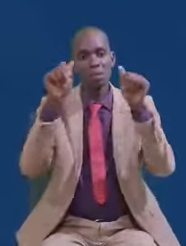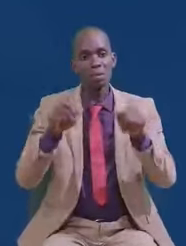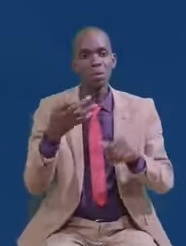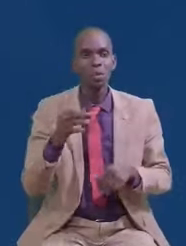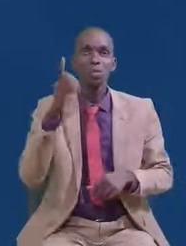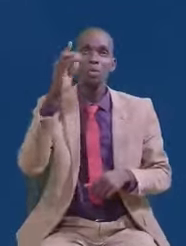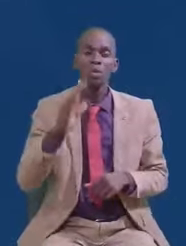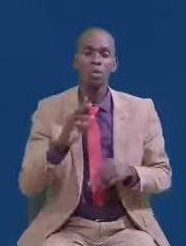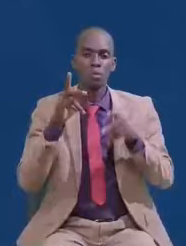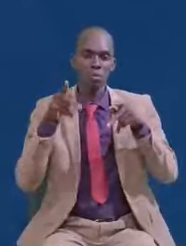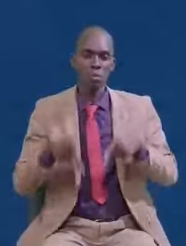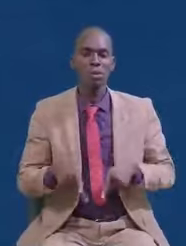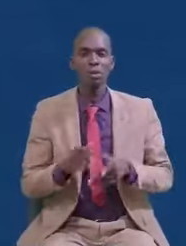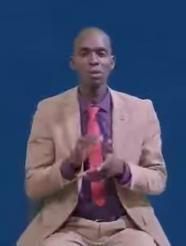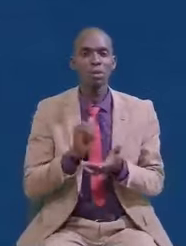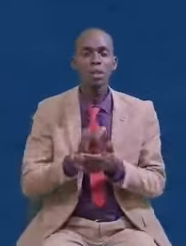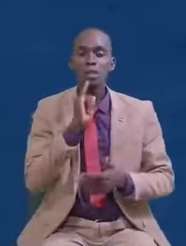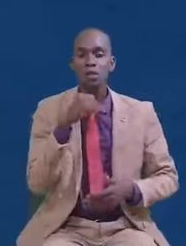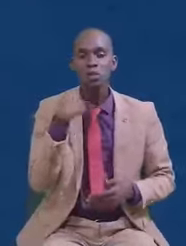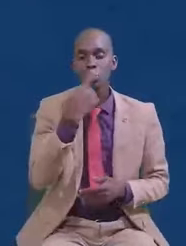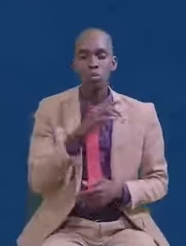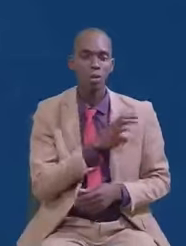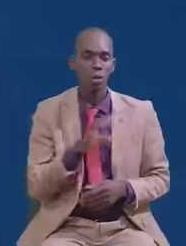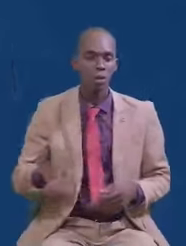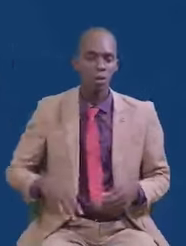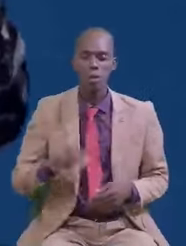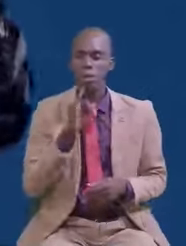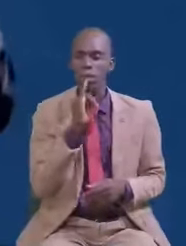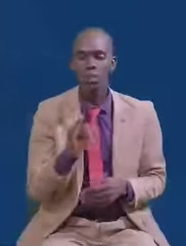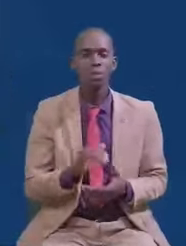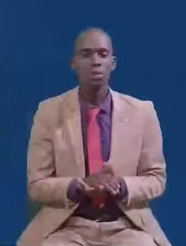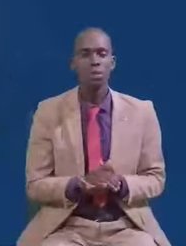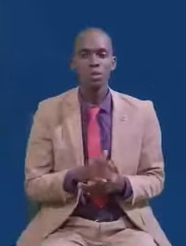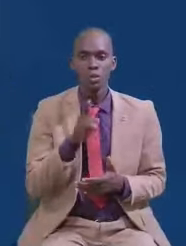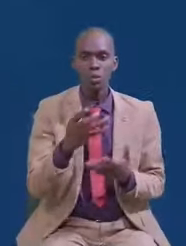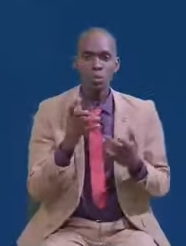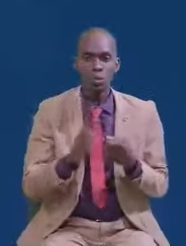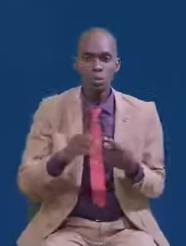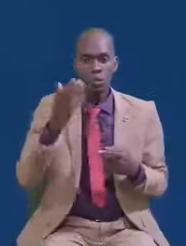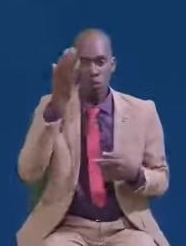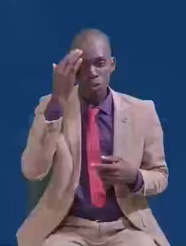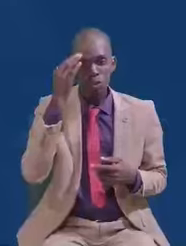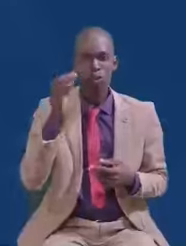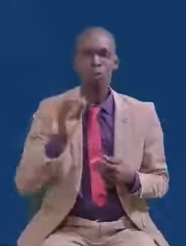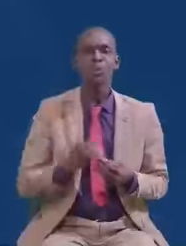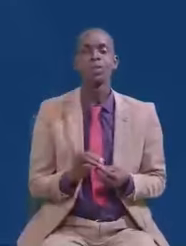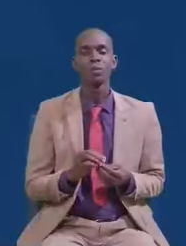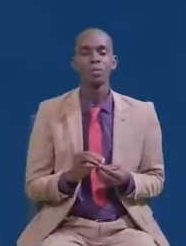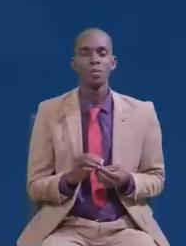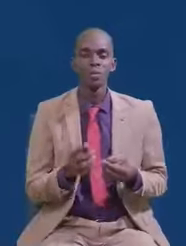C'est celui que Christ est. Et vous allez vouloir savoir qui Dieu est. Venez à Christ.